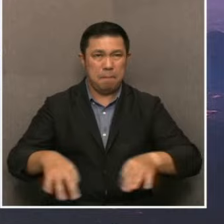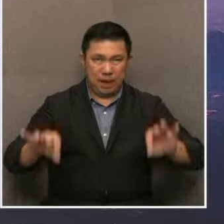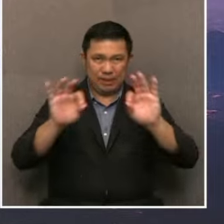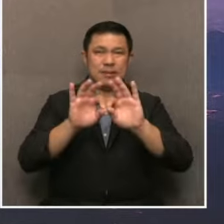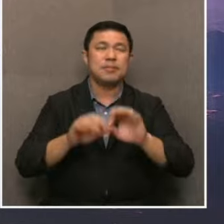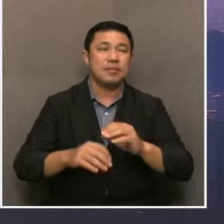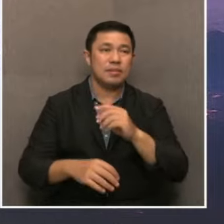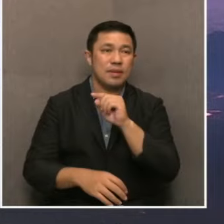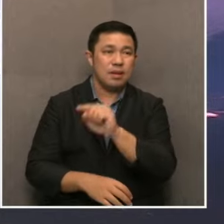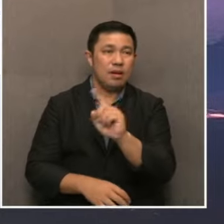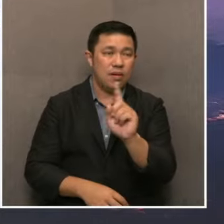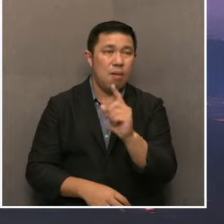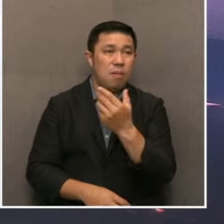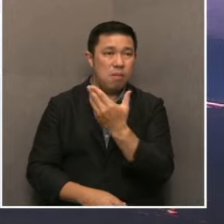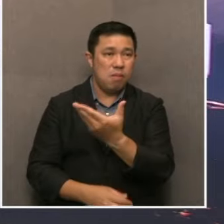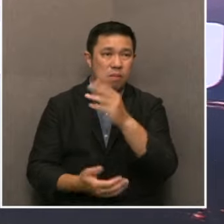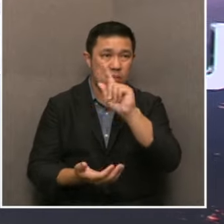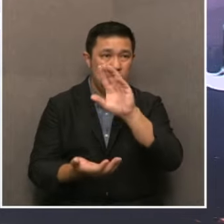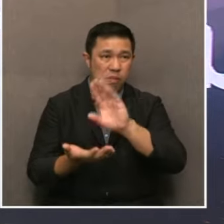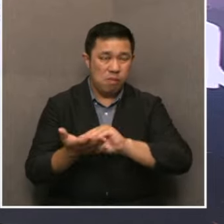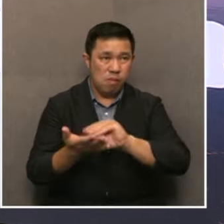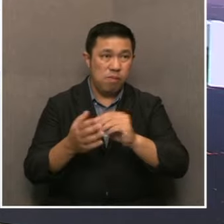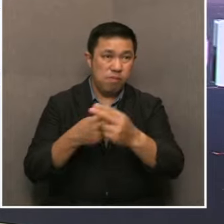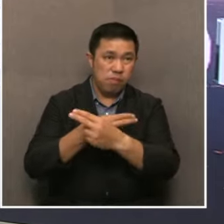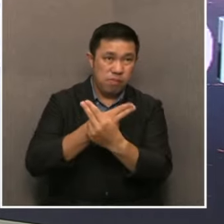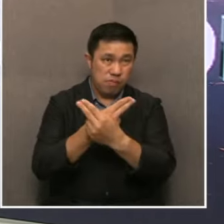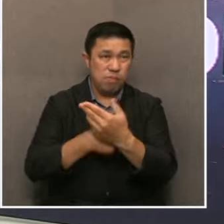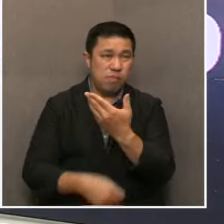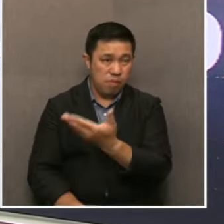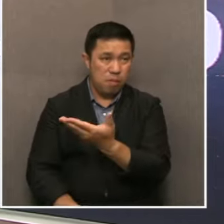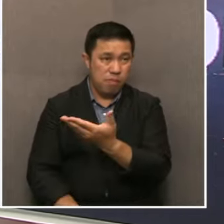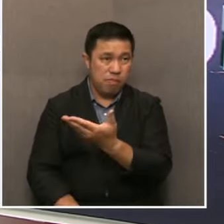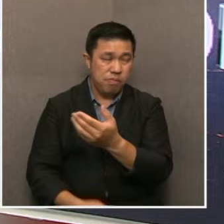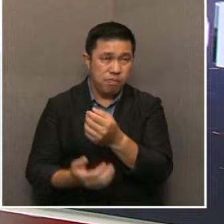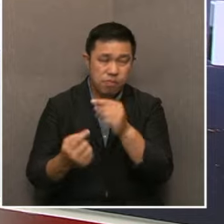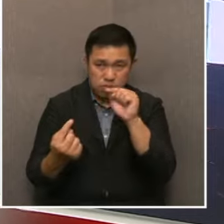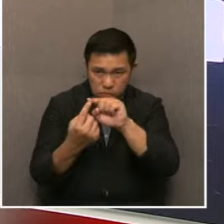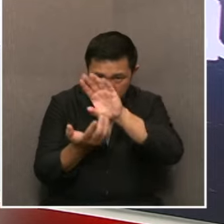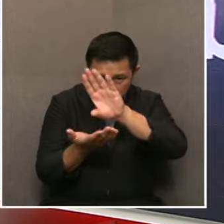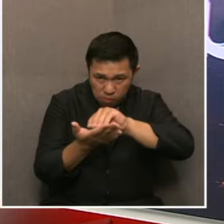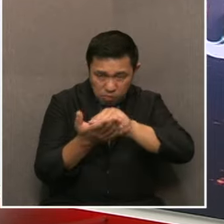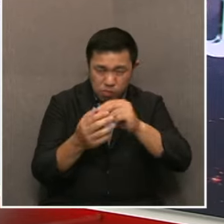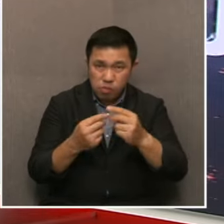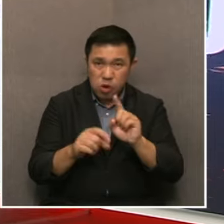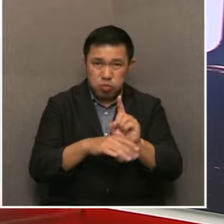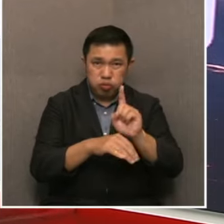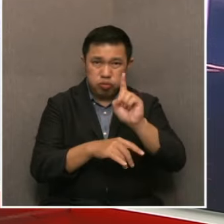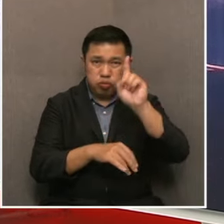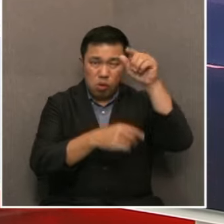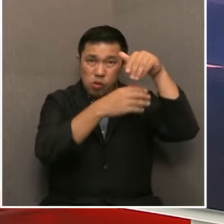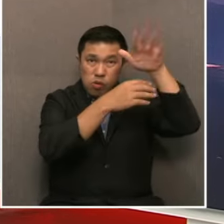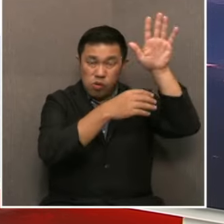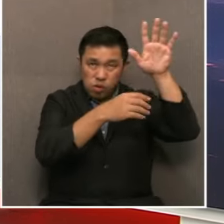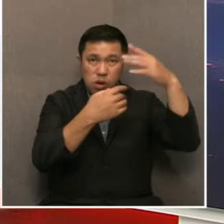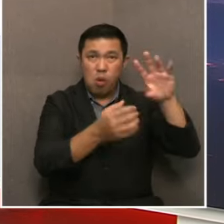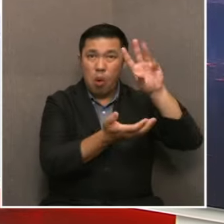ผู้ชมครับอ่านี่คือลักษณะข้อมูลของดาวเทียมตีอ 2นั่นเองนะครับที่ใช้เก็บข้อมูลอยู่นอกโลกแล้วก็ส่งข้อมูลนี้มาให้เราเพื่อให้เราได้